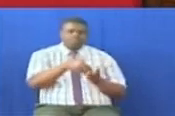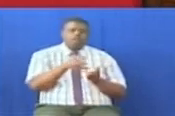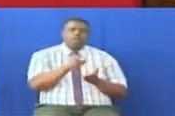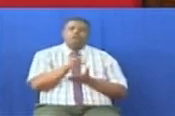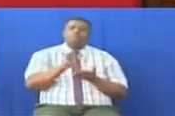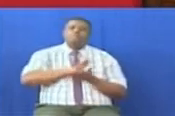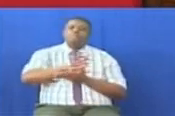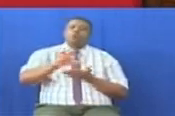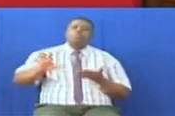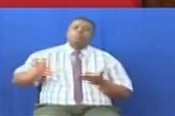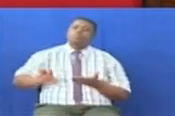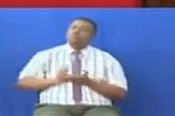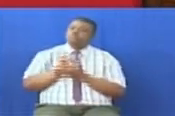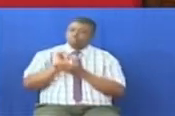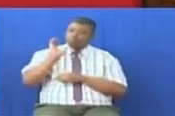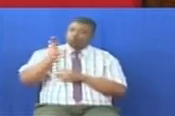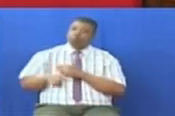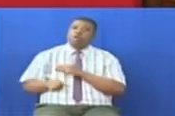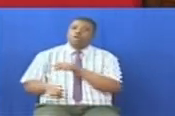zote kwa mwaka.